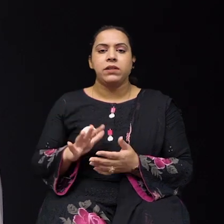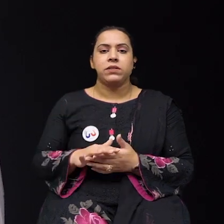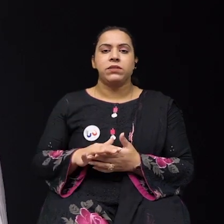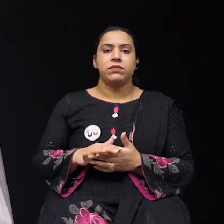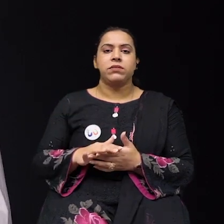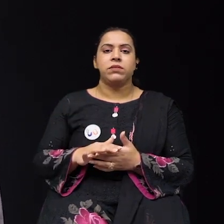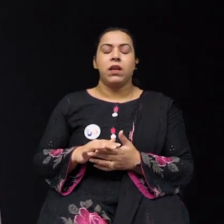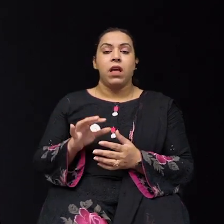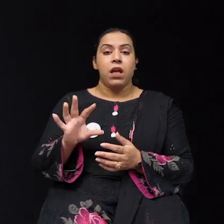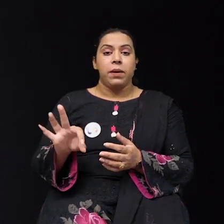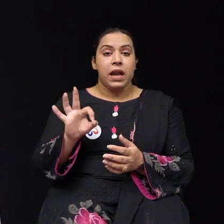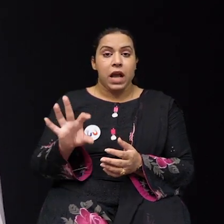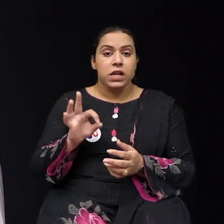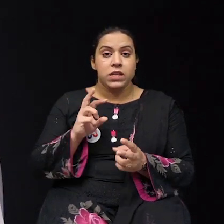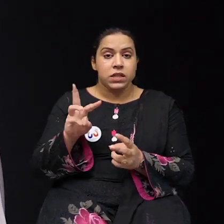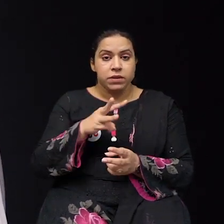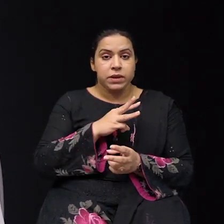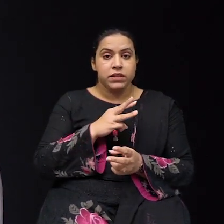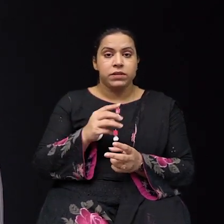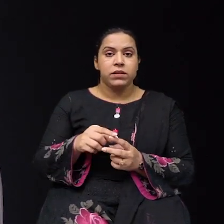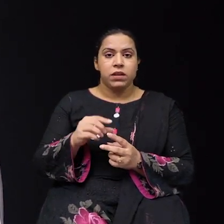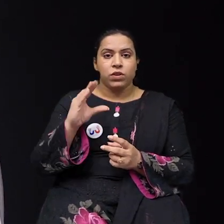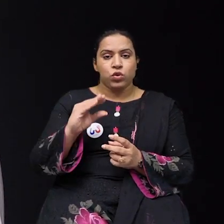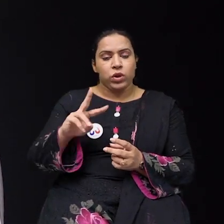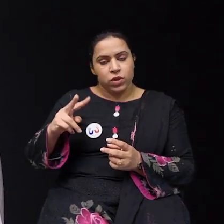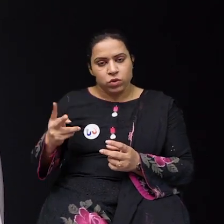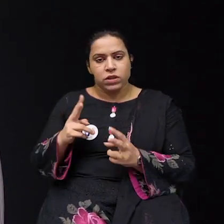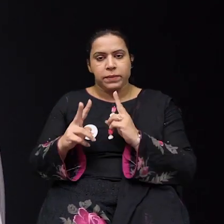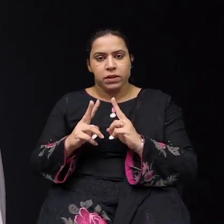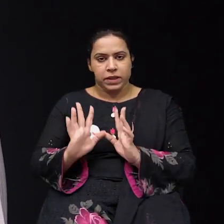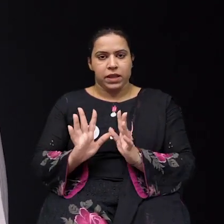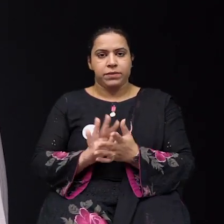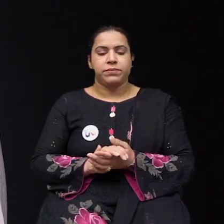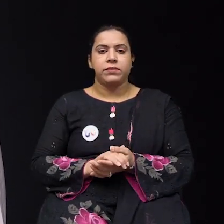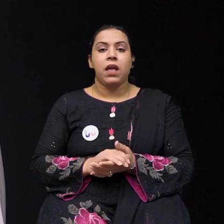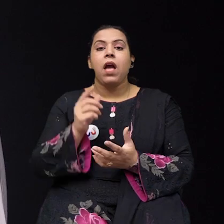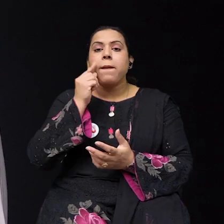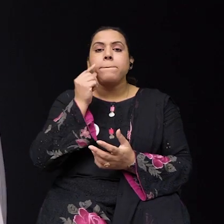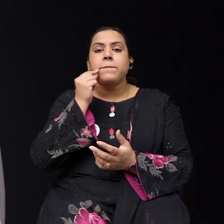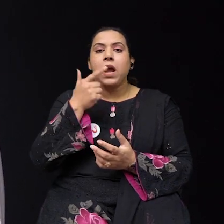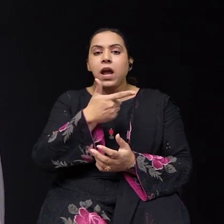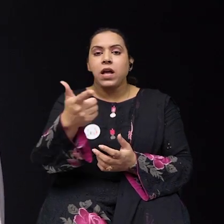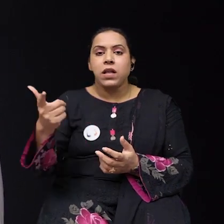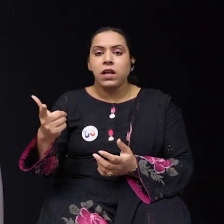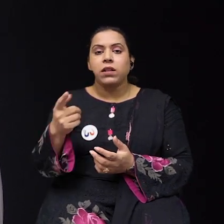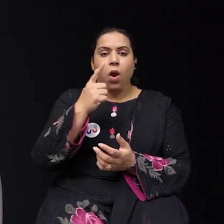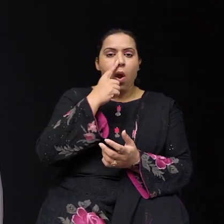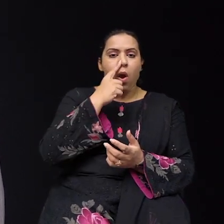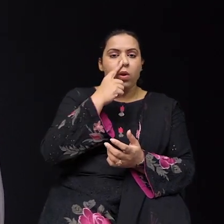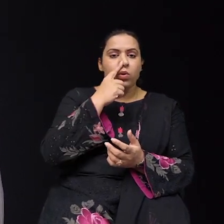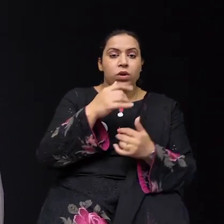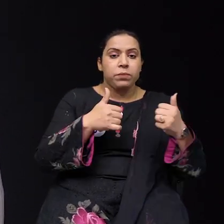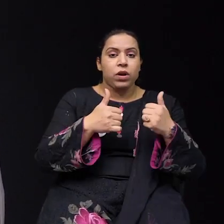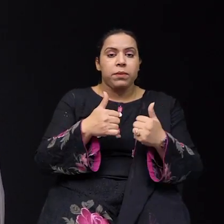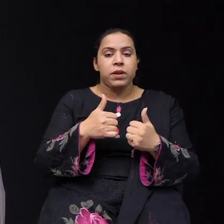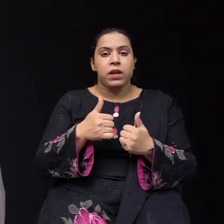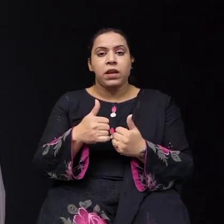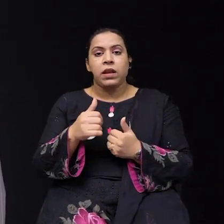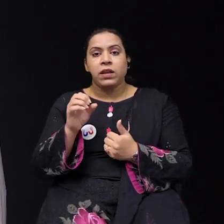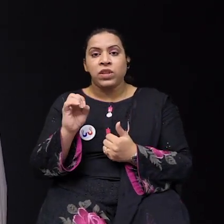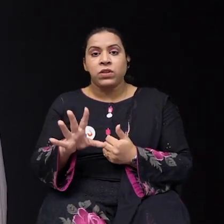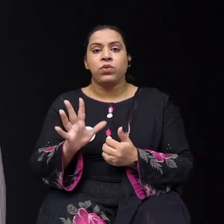चीज़ें बताई हैं, इसके साथ साथ छोटी दूसरी चीज़ें भी हैं। मर्द हजरात औरतों के मुकाबले में ज़्यादा एट रिस्क होते